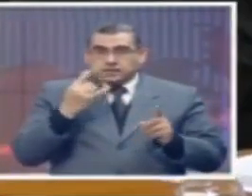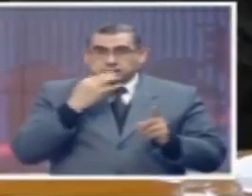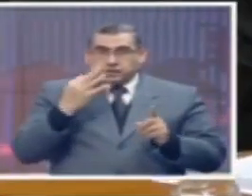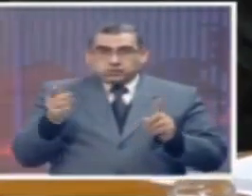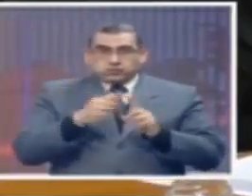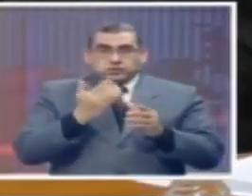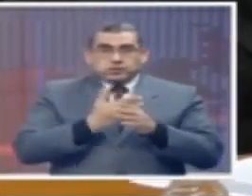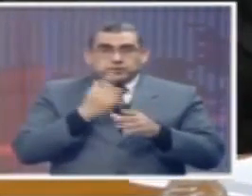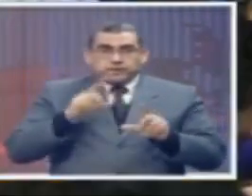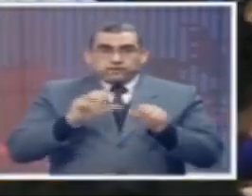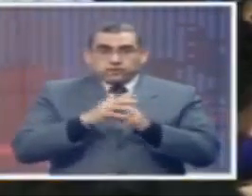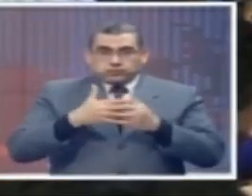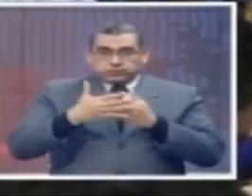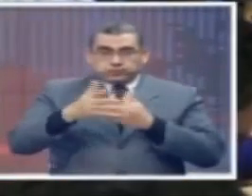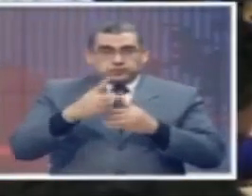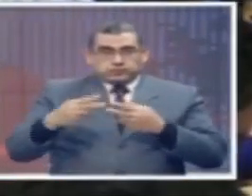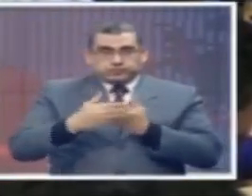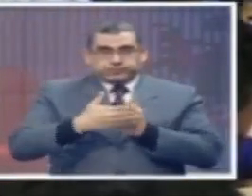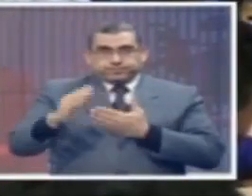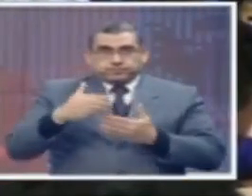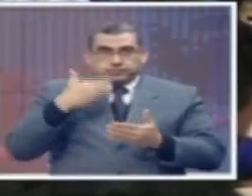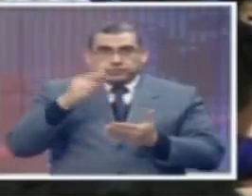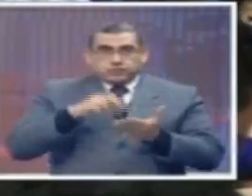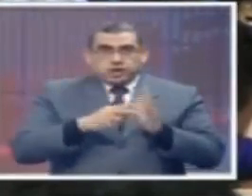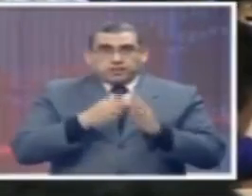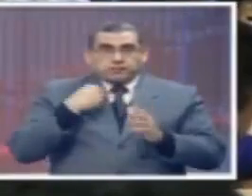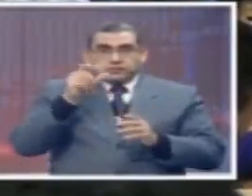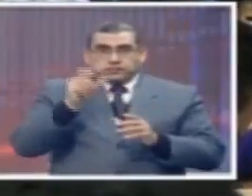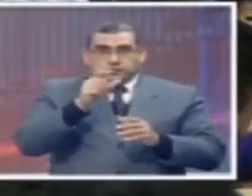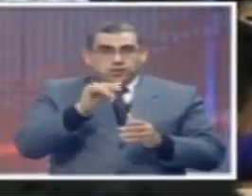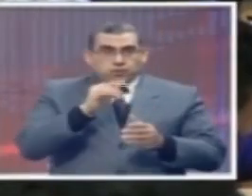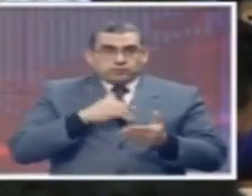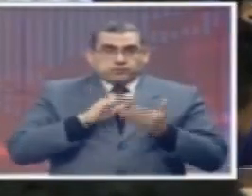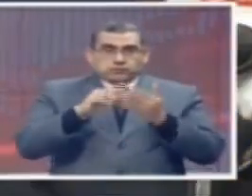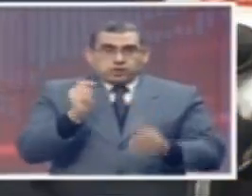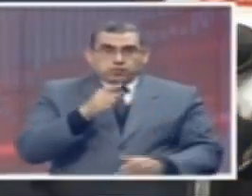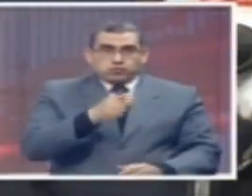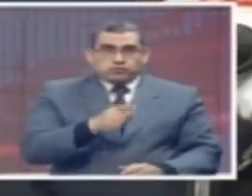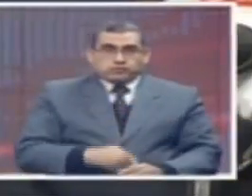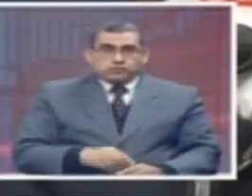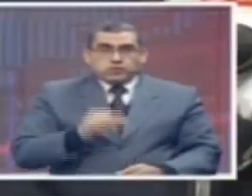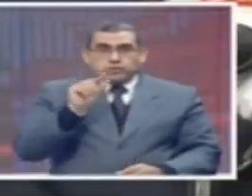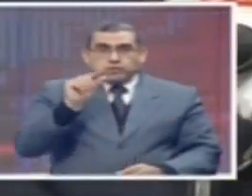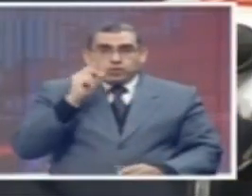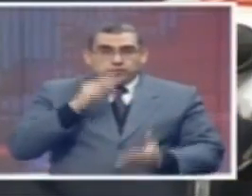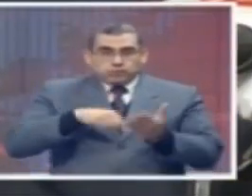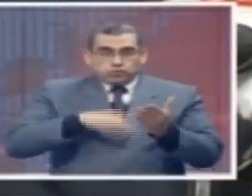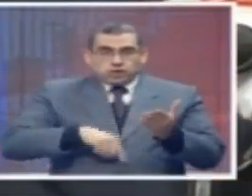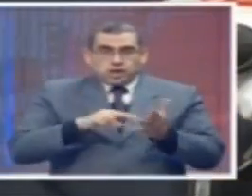من الآثار السلبية لفيروس كورونا على الفئات الأولى بالرعاية. موضوع هذا البروتوكول